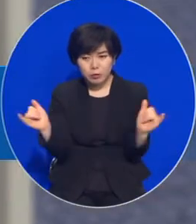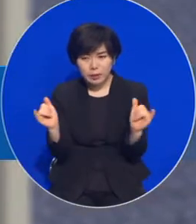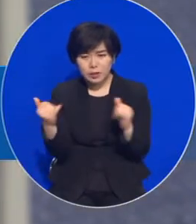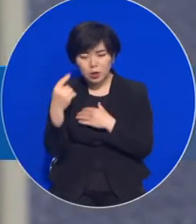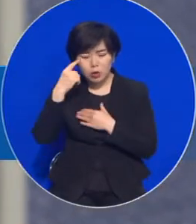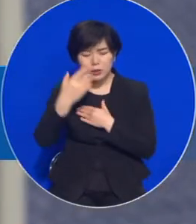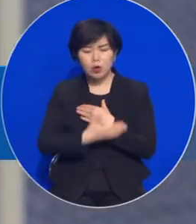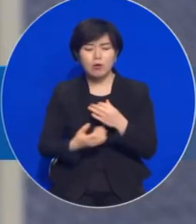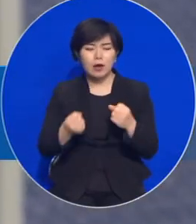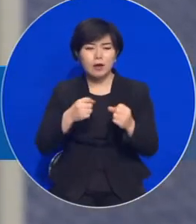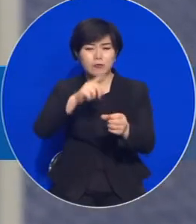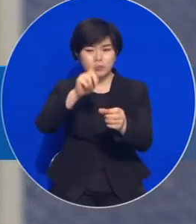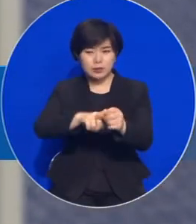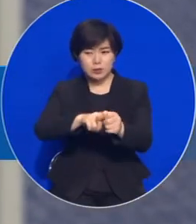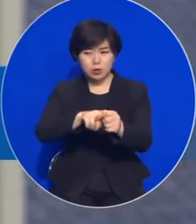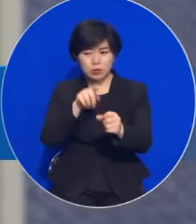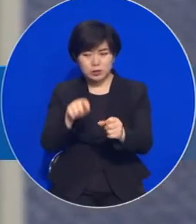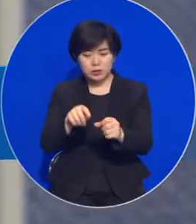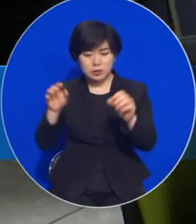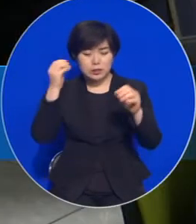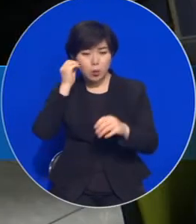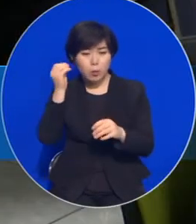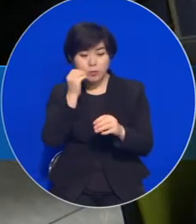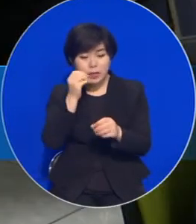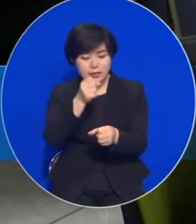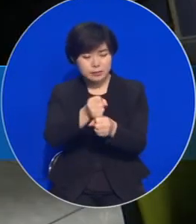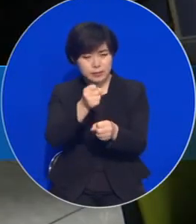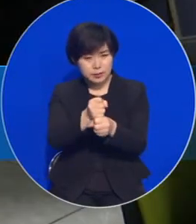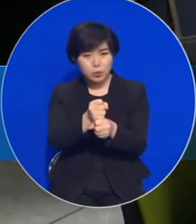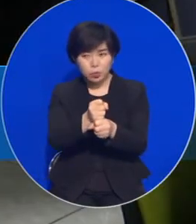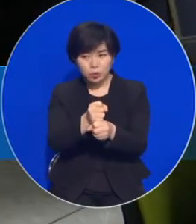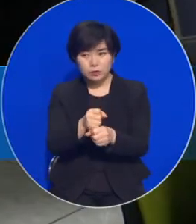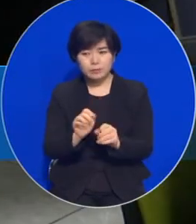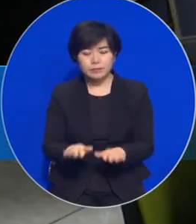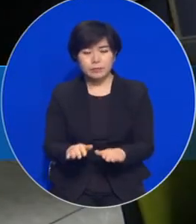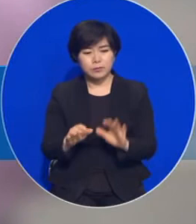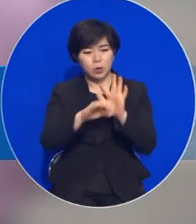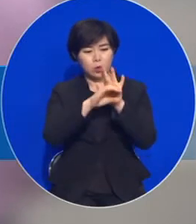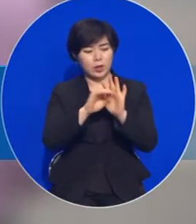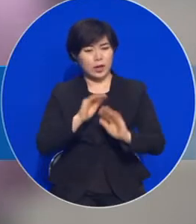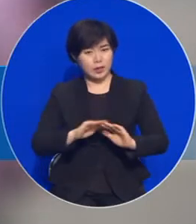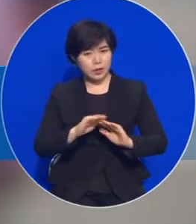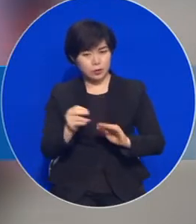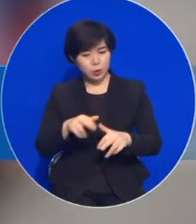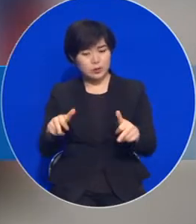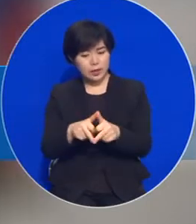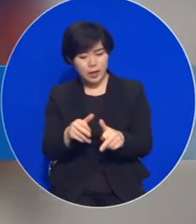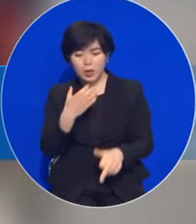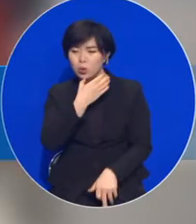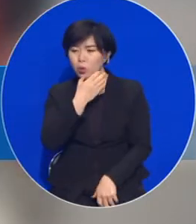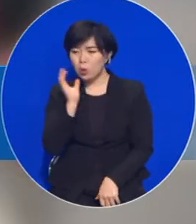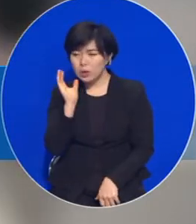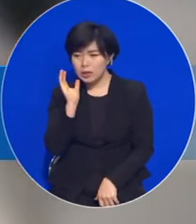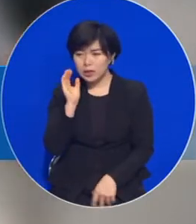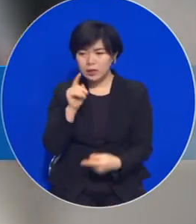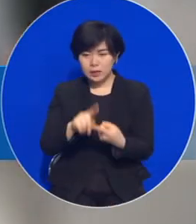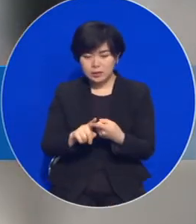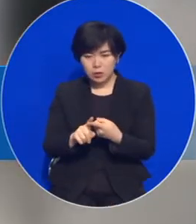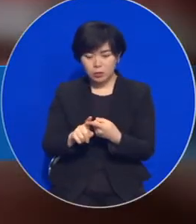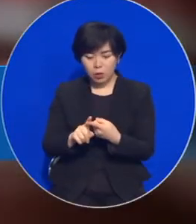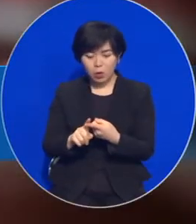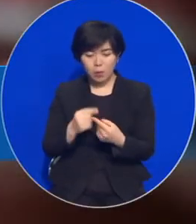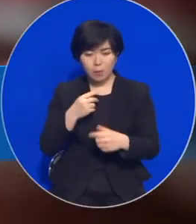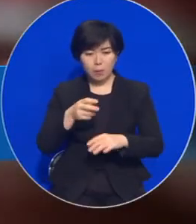위해 올해 국가 정신건강 정보 포터 를 개설하고 코론 알고 대응 이력과 장애인 노인 등 취약계층을 대상으로 찾아가는 안심